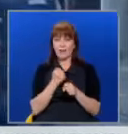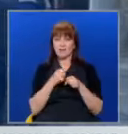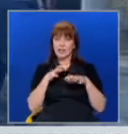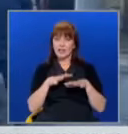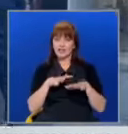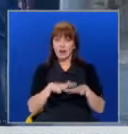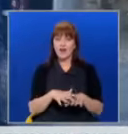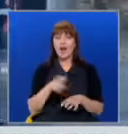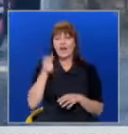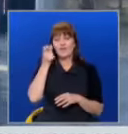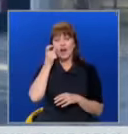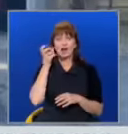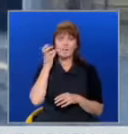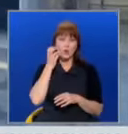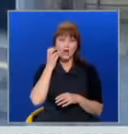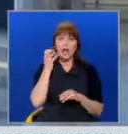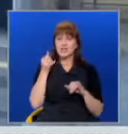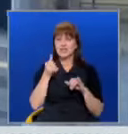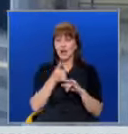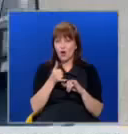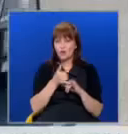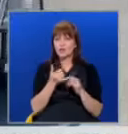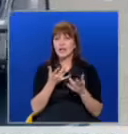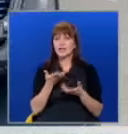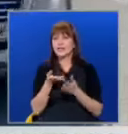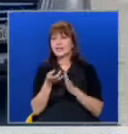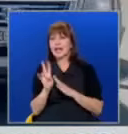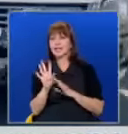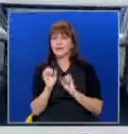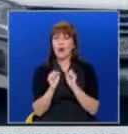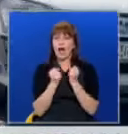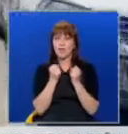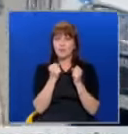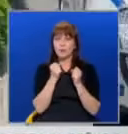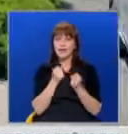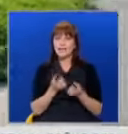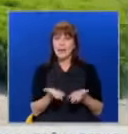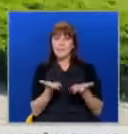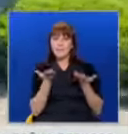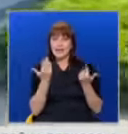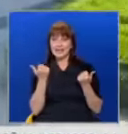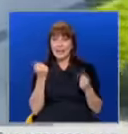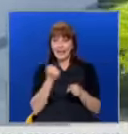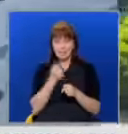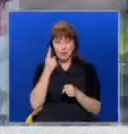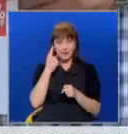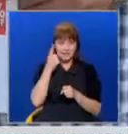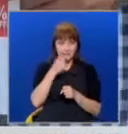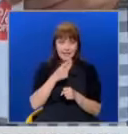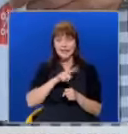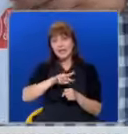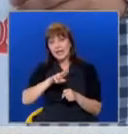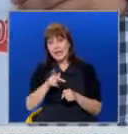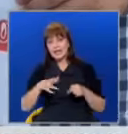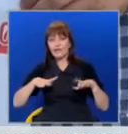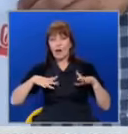Айтос служители в МВР днес излязоха на символичен протест. Преди началото на работния им ден или в полагащата им се почивка. Те напомниха, че